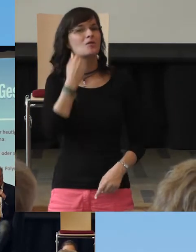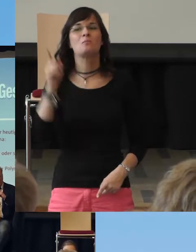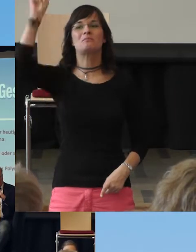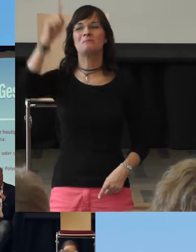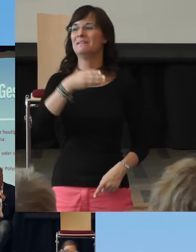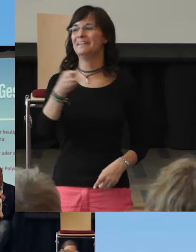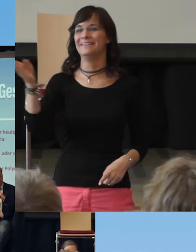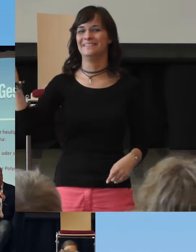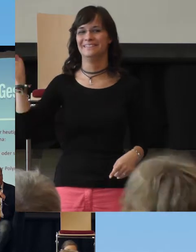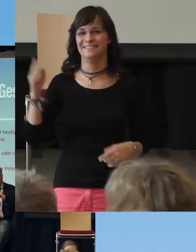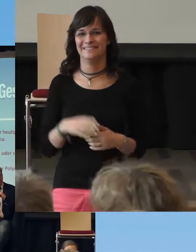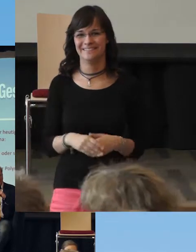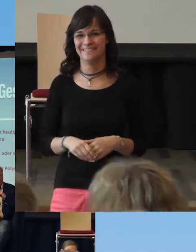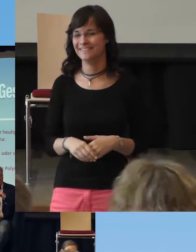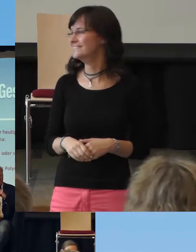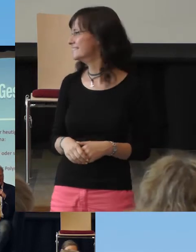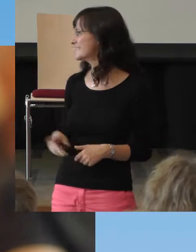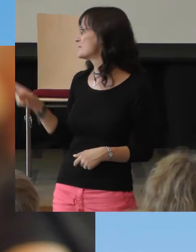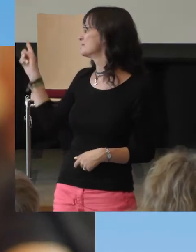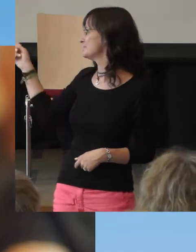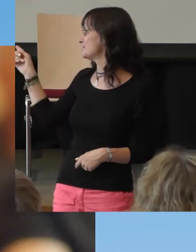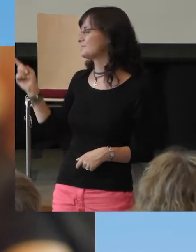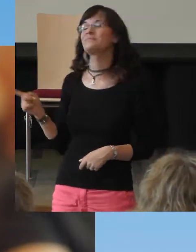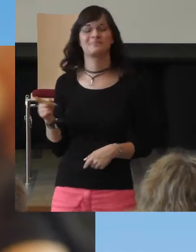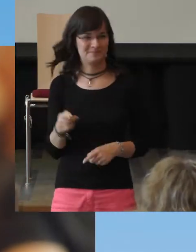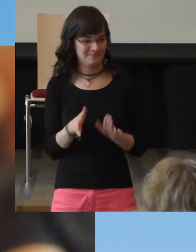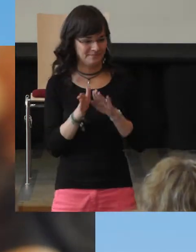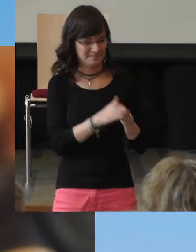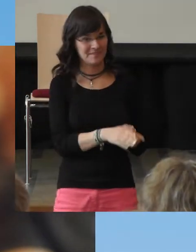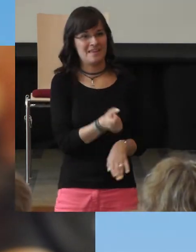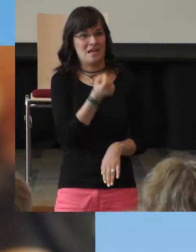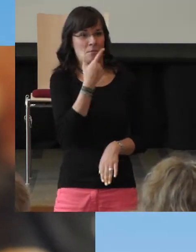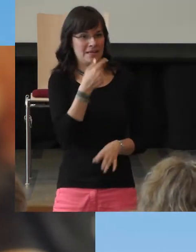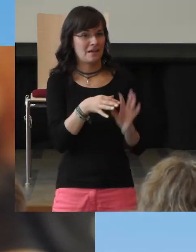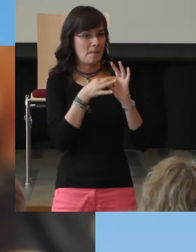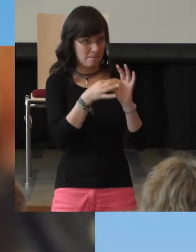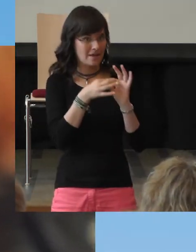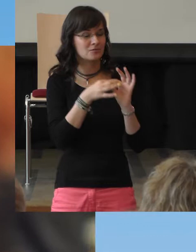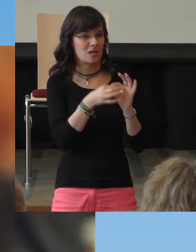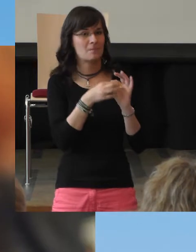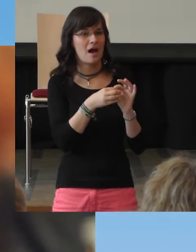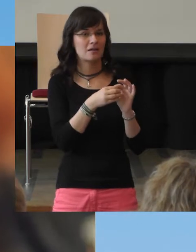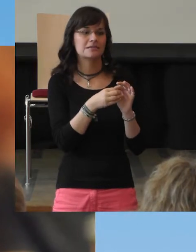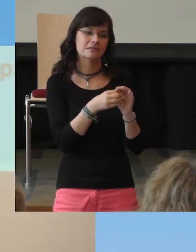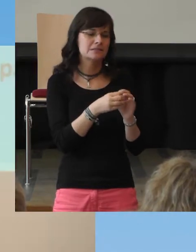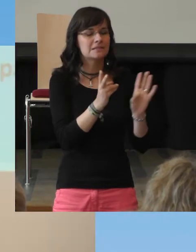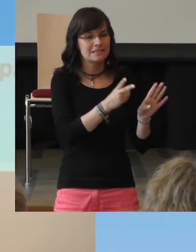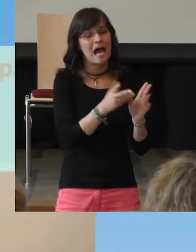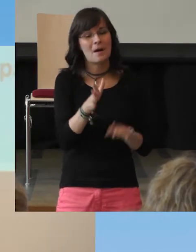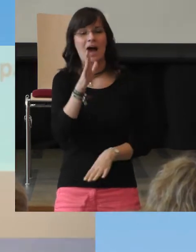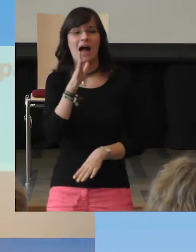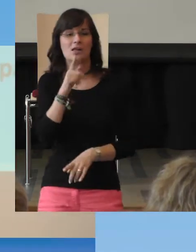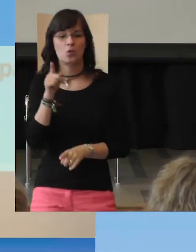Also ich denke mal die Menge in Medikamenten die üblichen Medikamente dürften nicht das Problem sein aber Alkohol an sich schädigt